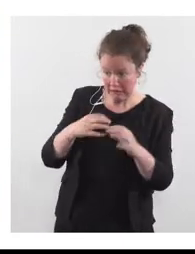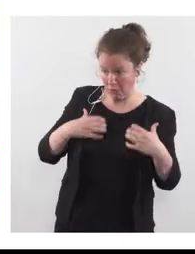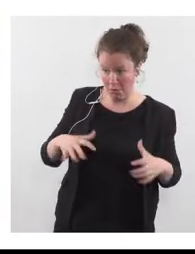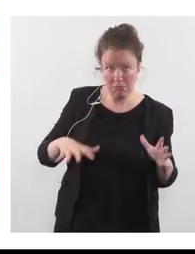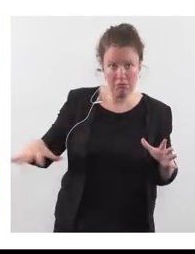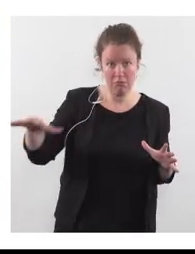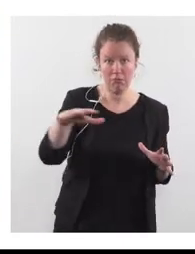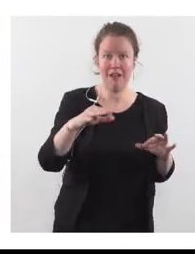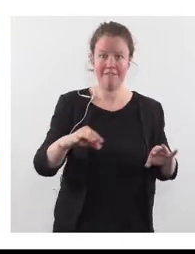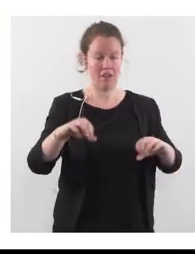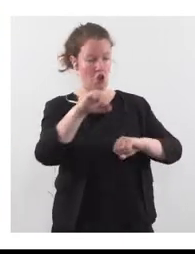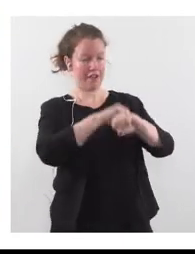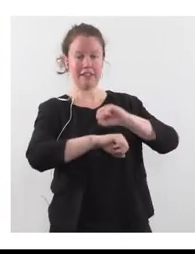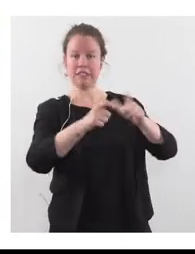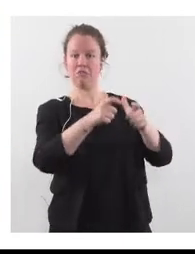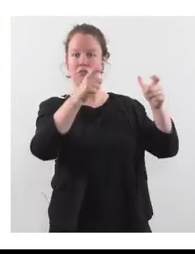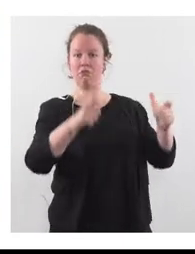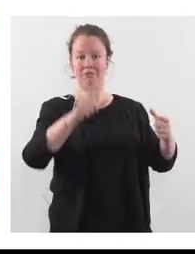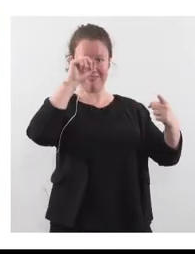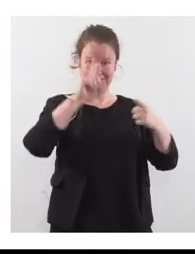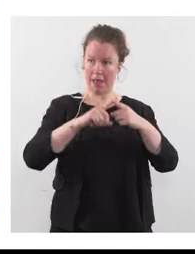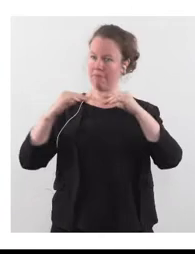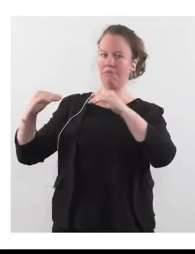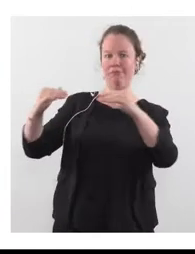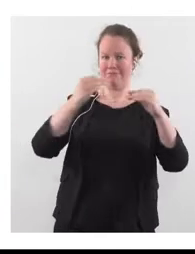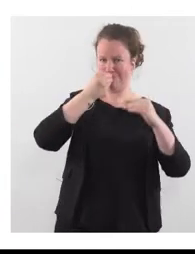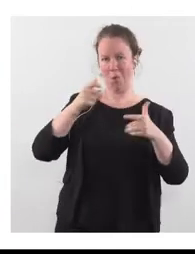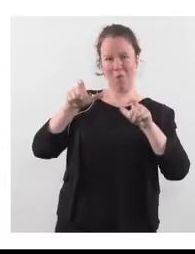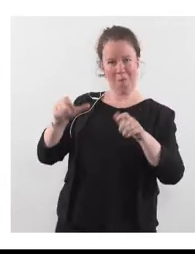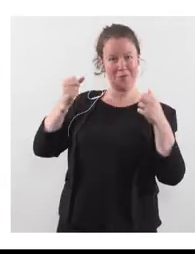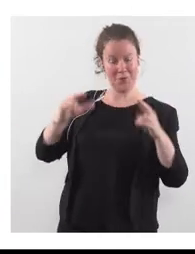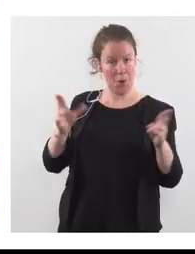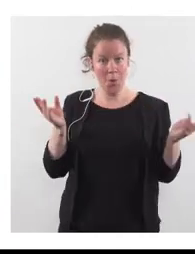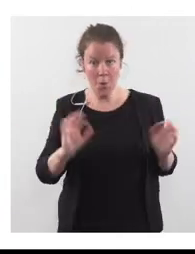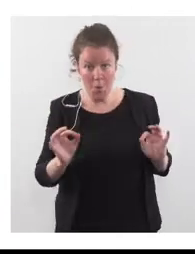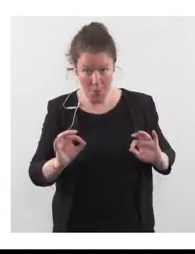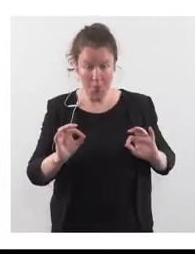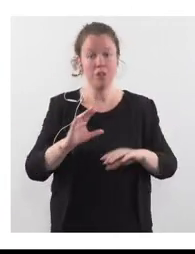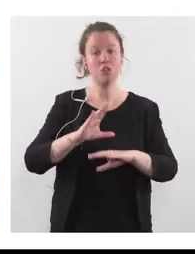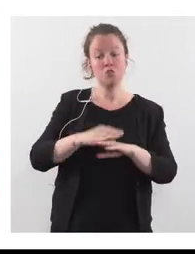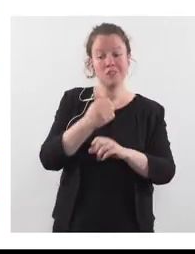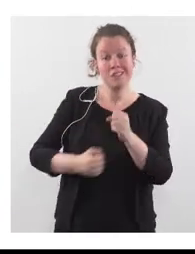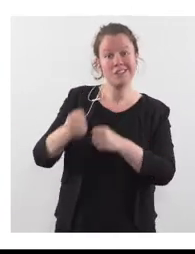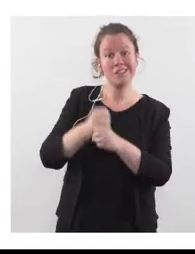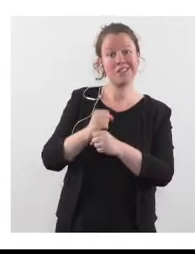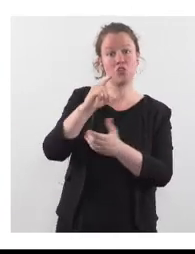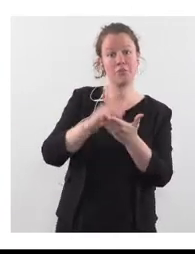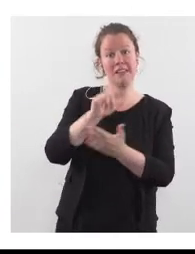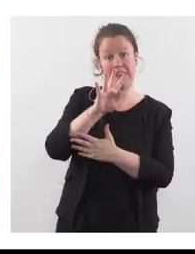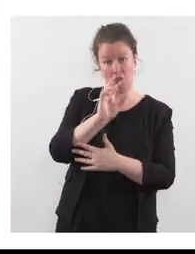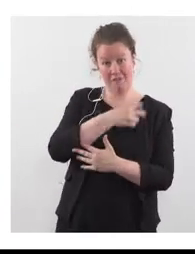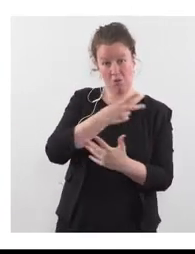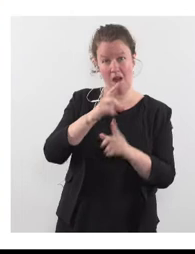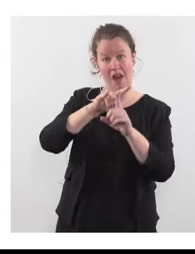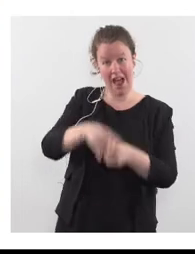traitement. Et la HALD, la Haute Autorité de lutte contre les discriminations et pour l'égalité, créée en 2004, puis l'institution du